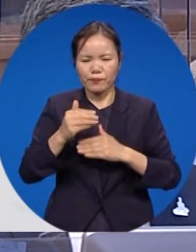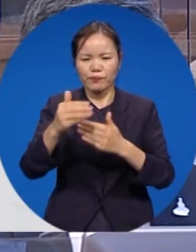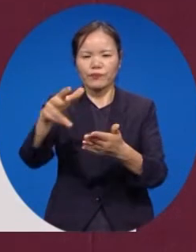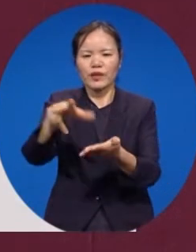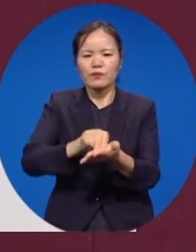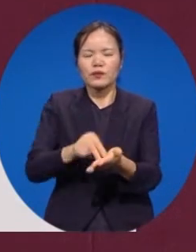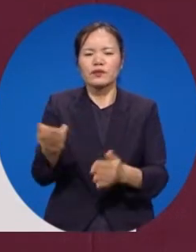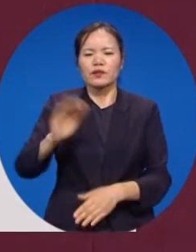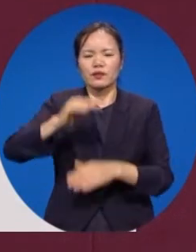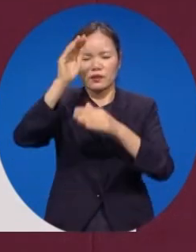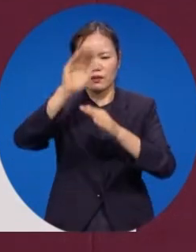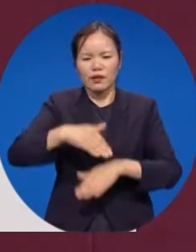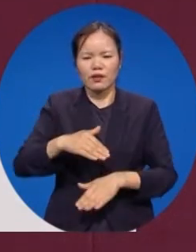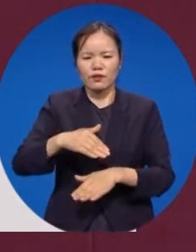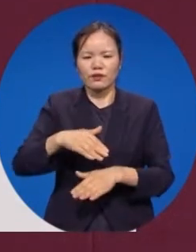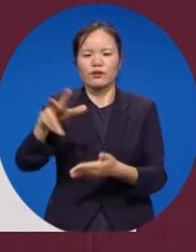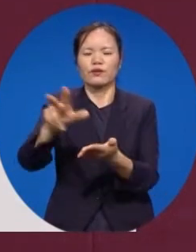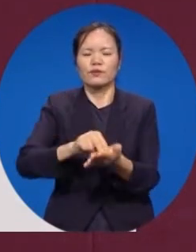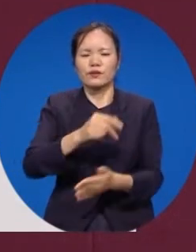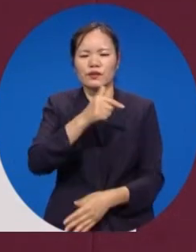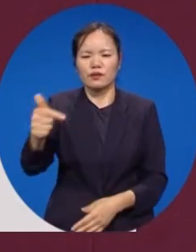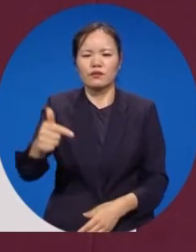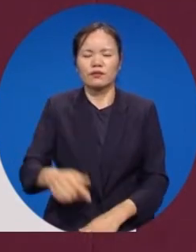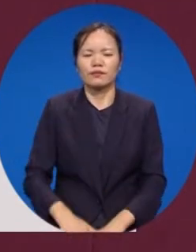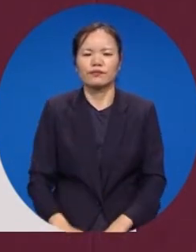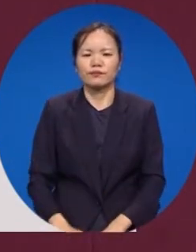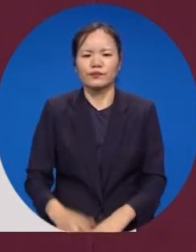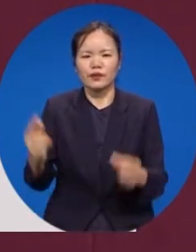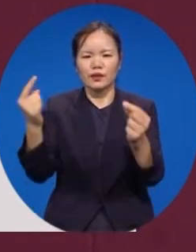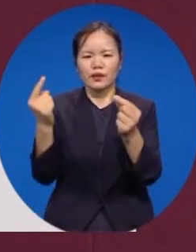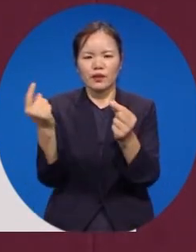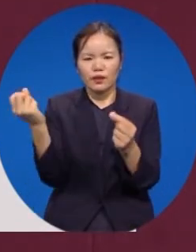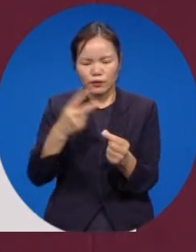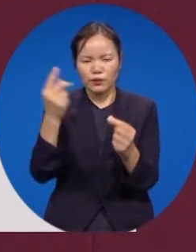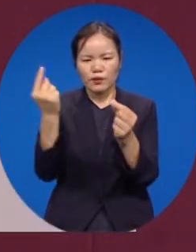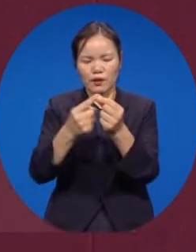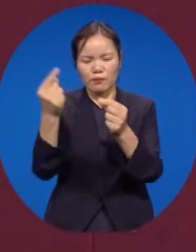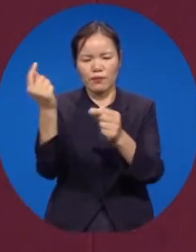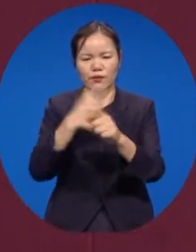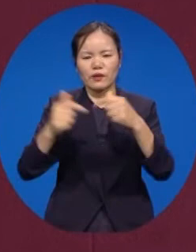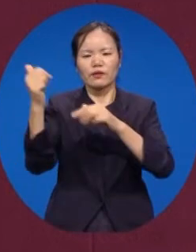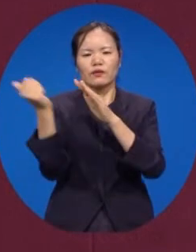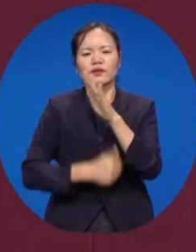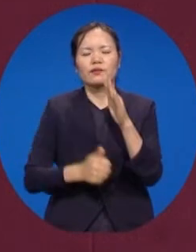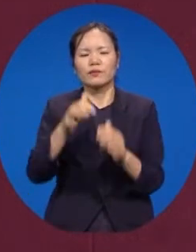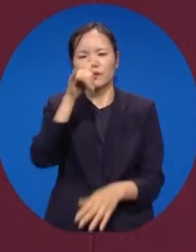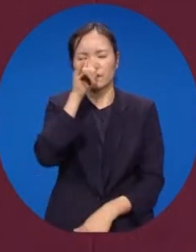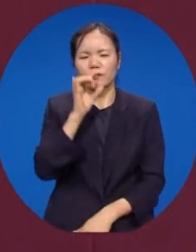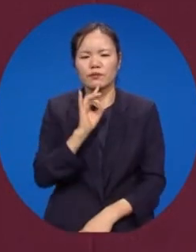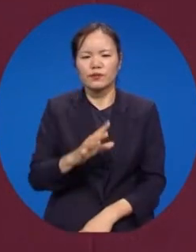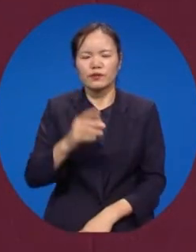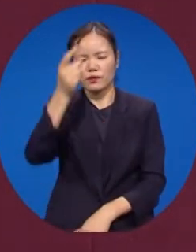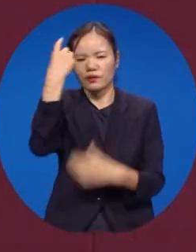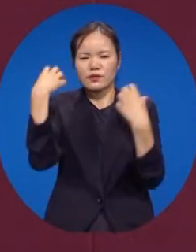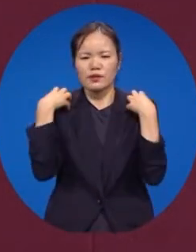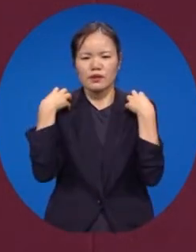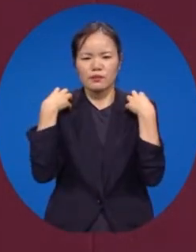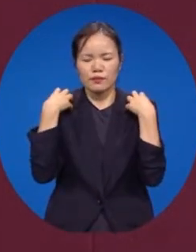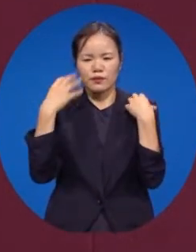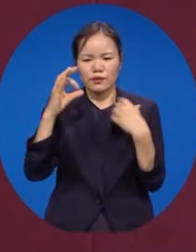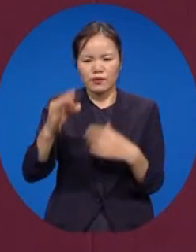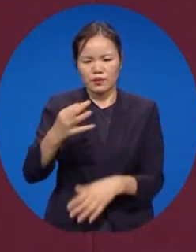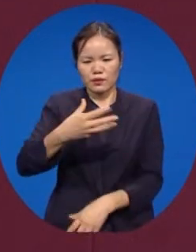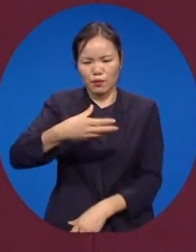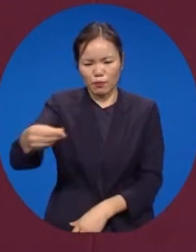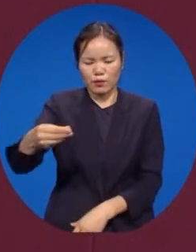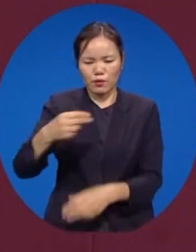내용도 부실하기 짝이 없습니다. 또 한 차례의 실패를 더했을 뿐입니다. 정부는 임대인이 2년